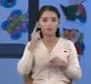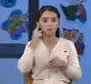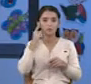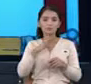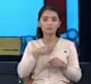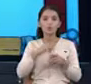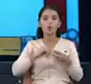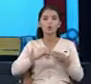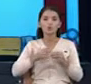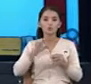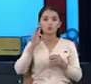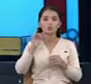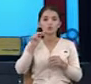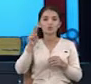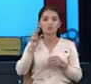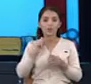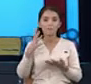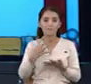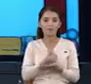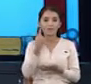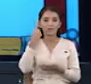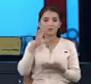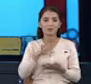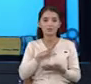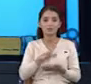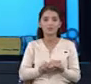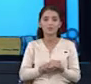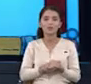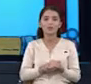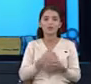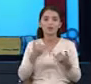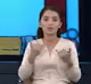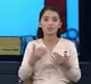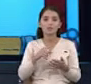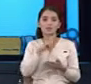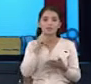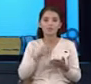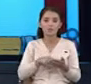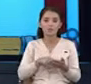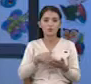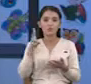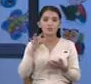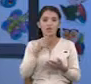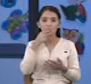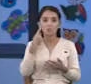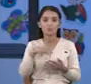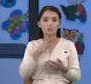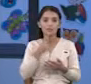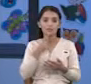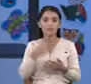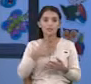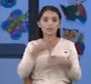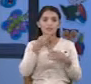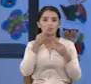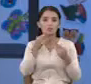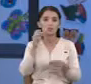Подумали? Ручка, вы правильно угадали. А теперь задайте вопрос на русском языке, а